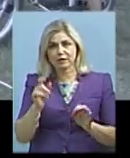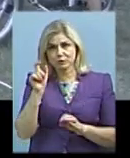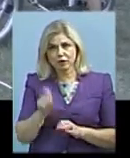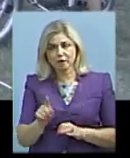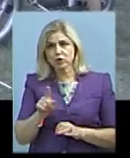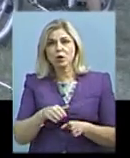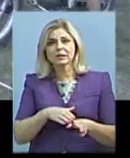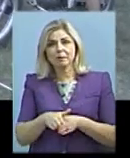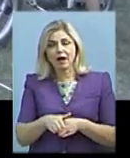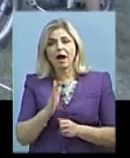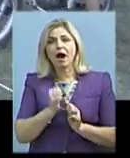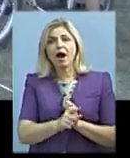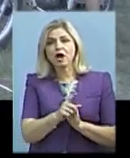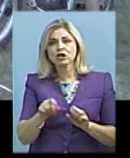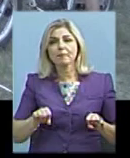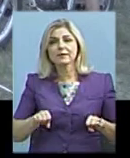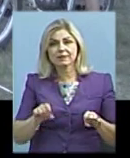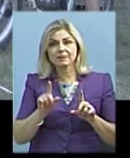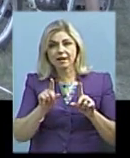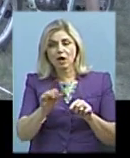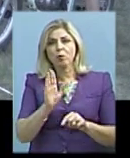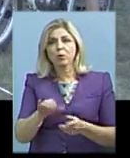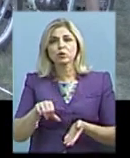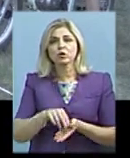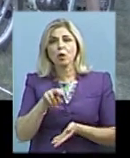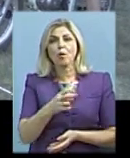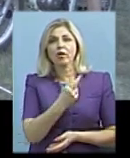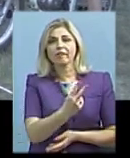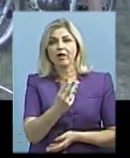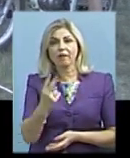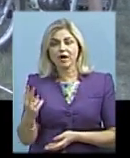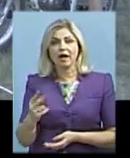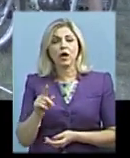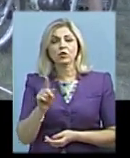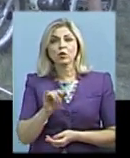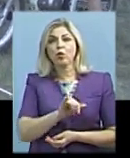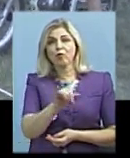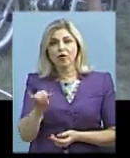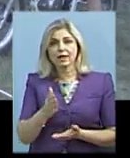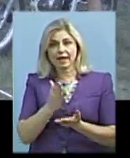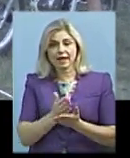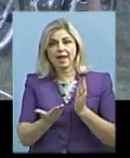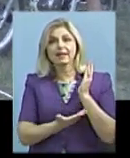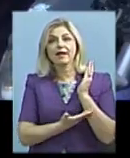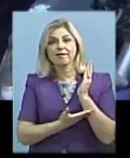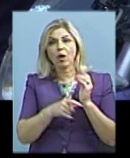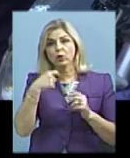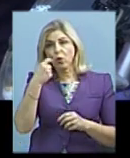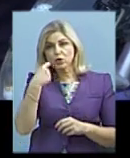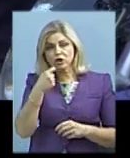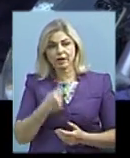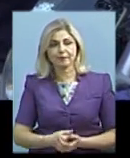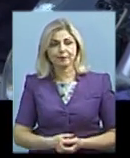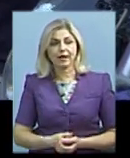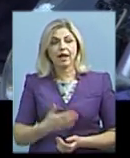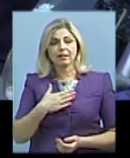нас будуть в кожному заїзді участвувати по 2 байкери. От підніміть вверх те, що у вас є. Це такі дерев'яні ложки. Наші учасники